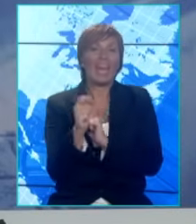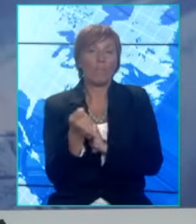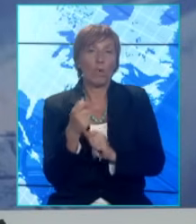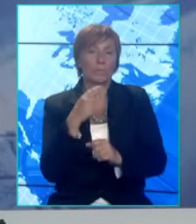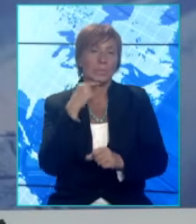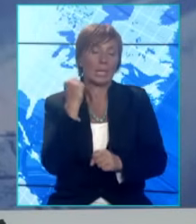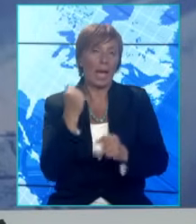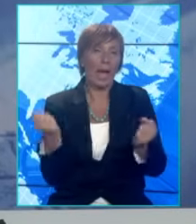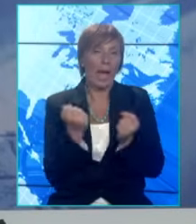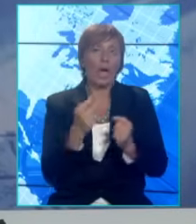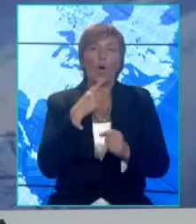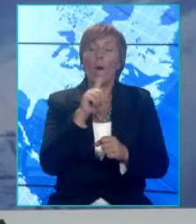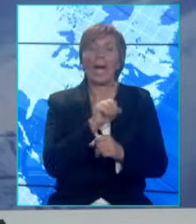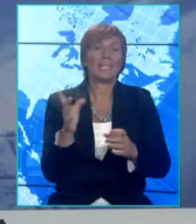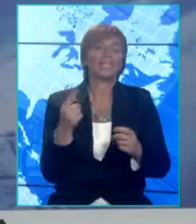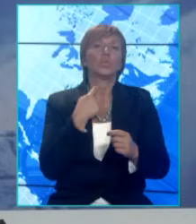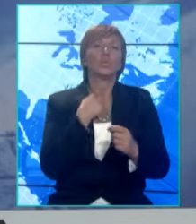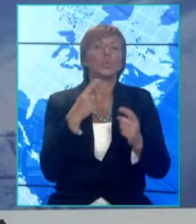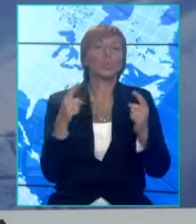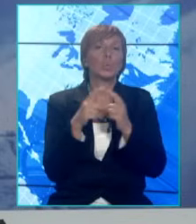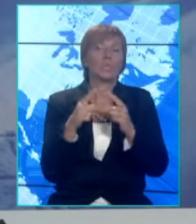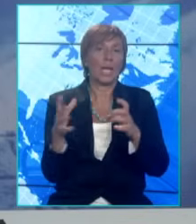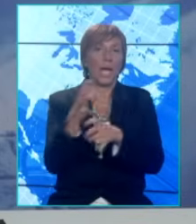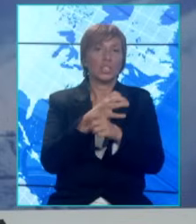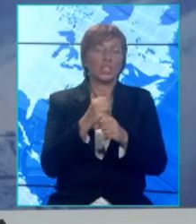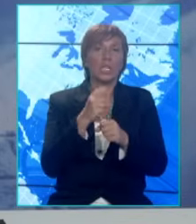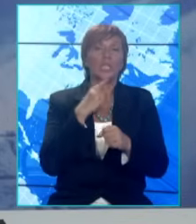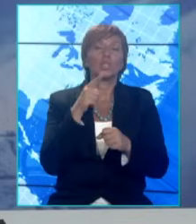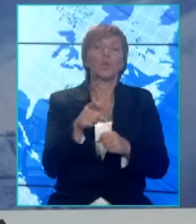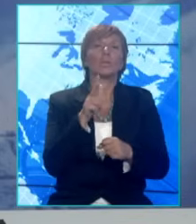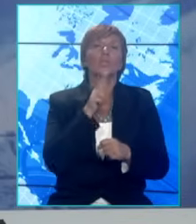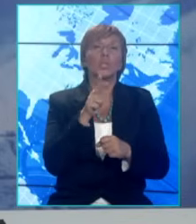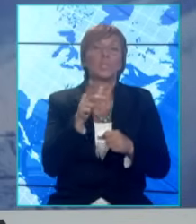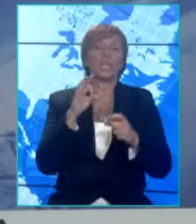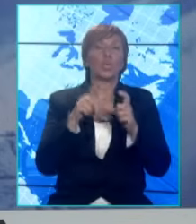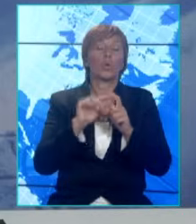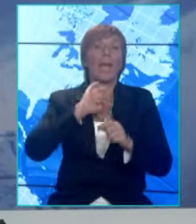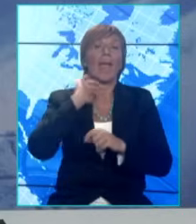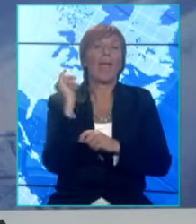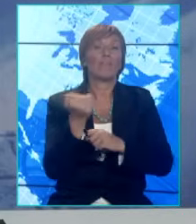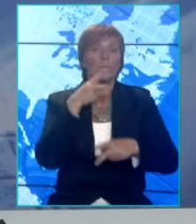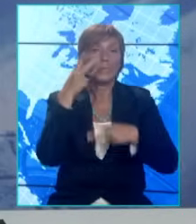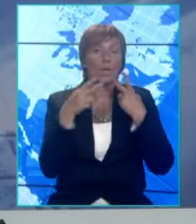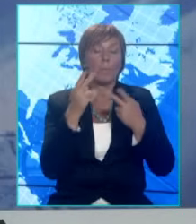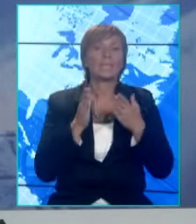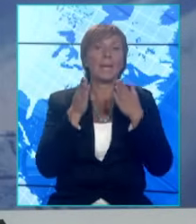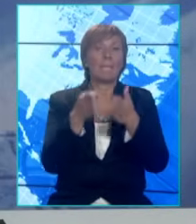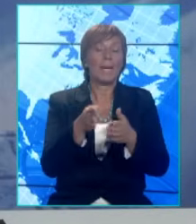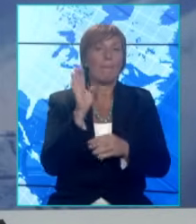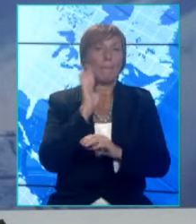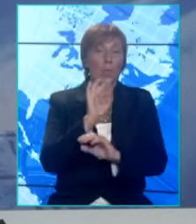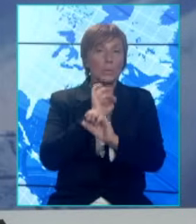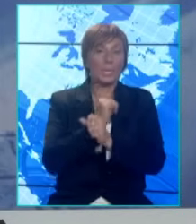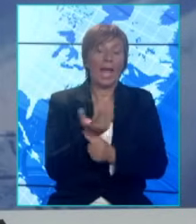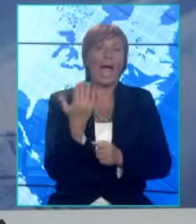poteza koja nisu u konačnici usklađena sa onim što se traži od strane Europske komisije prema Bosni i Hercegovini. Ali nije